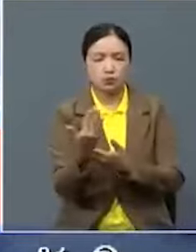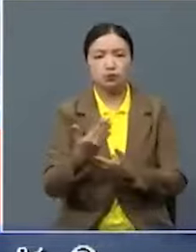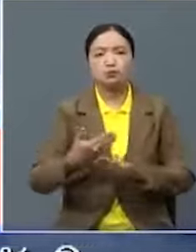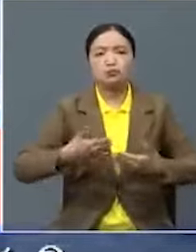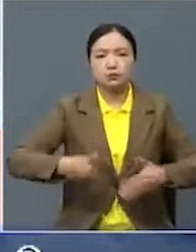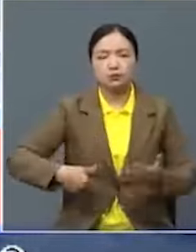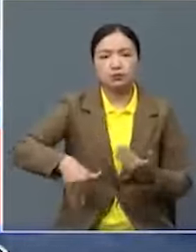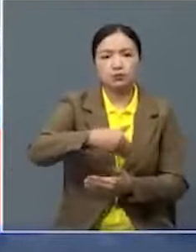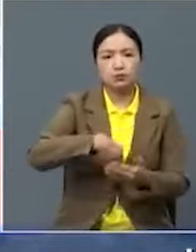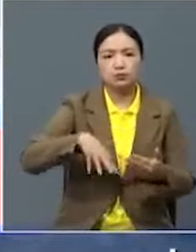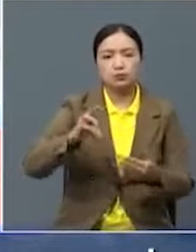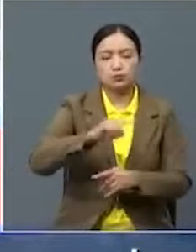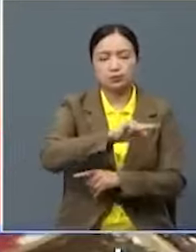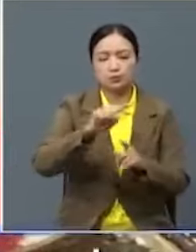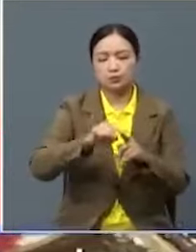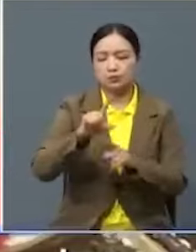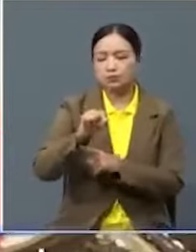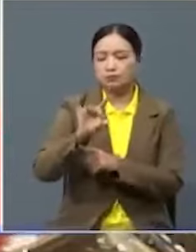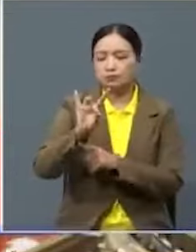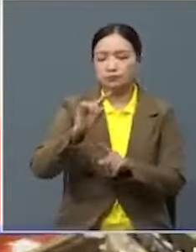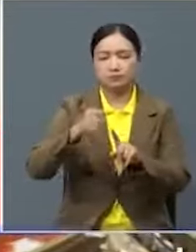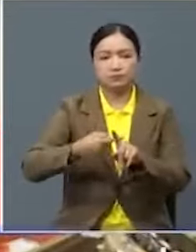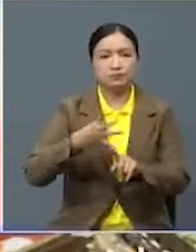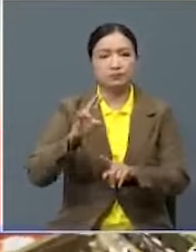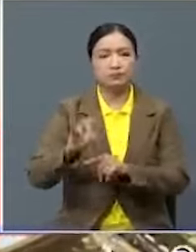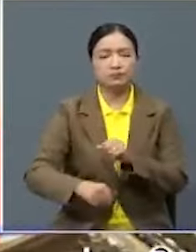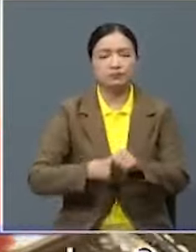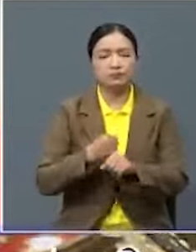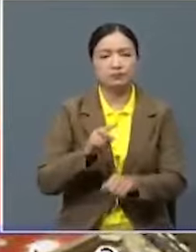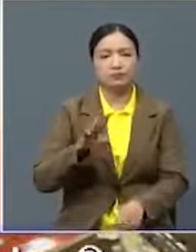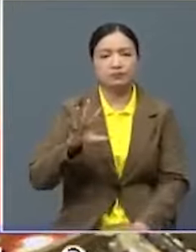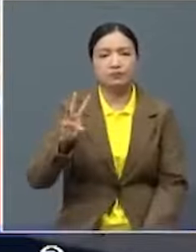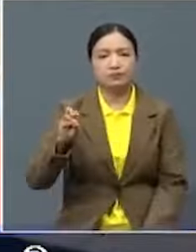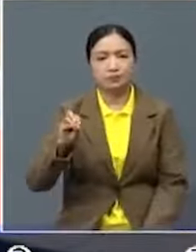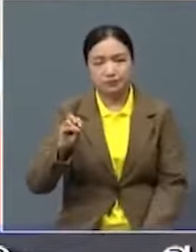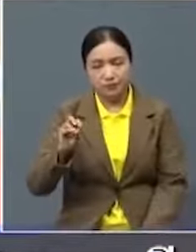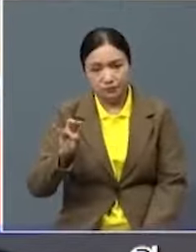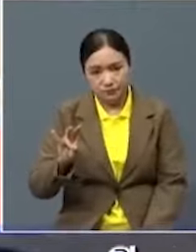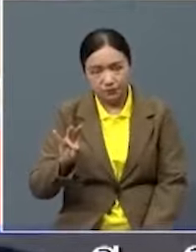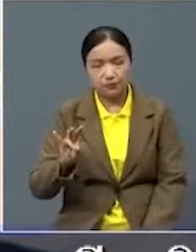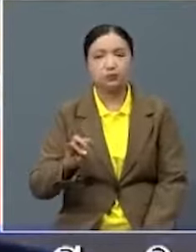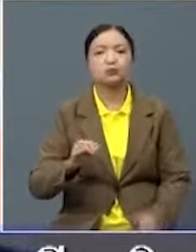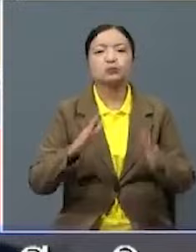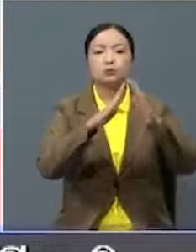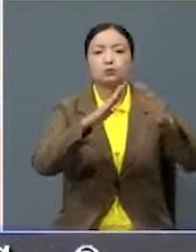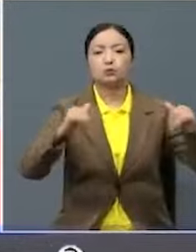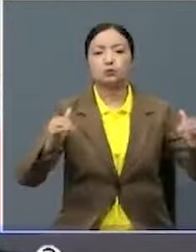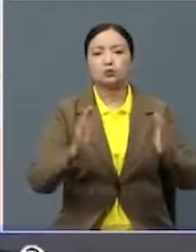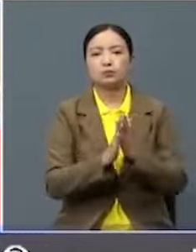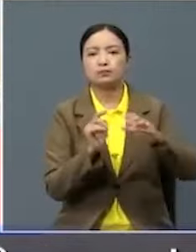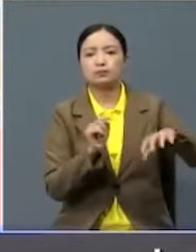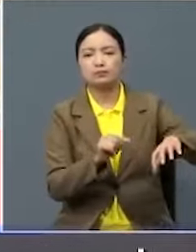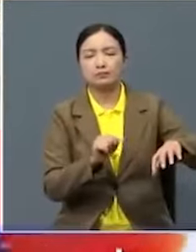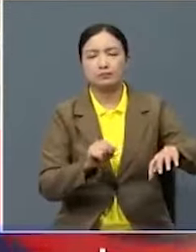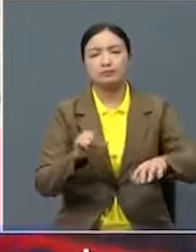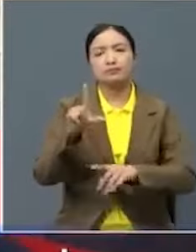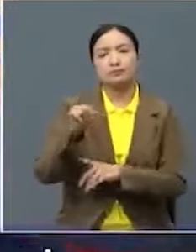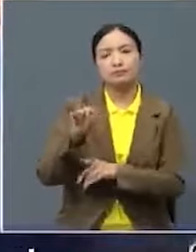ม2567ณวัดอรุณราชวรารามราชวรมหาวิหารในวันอาทิตย์ที่27ตุลา